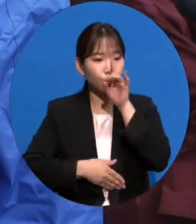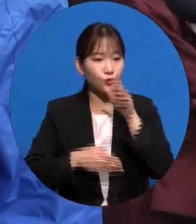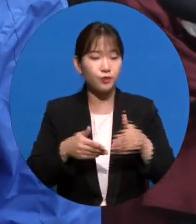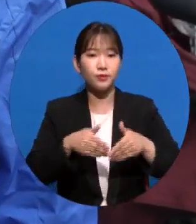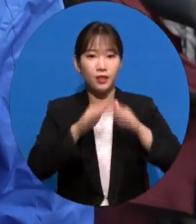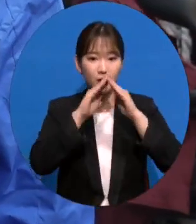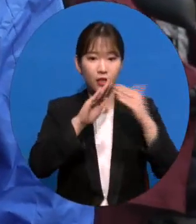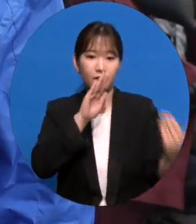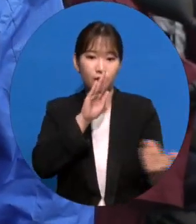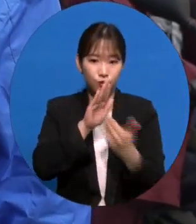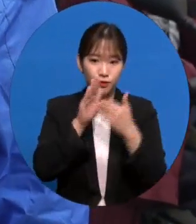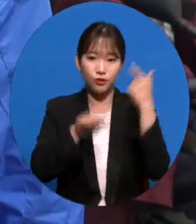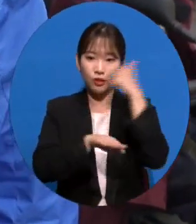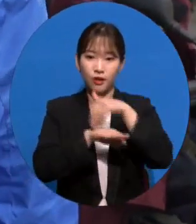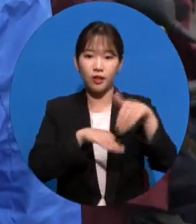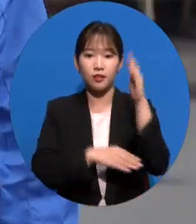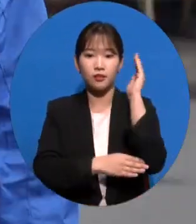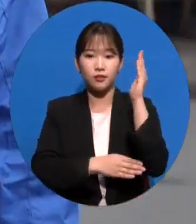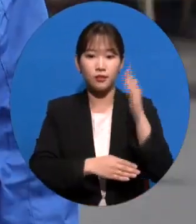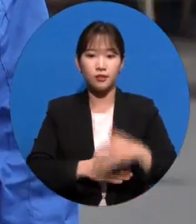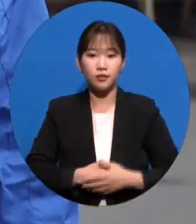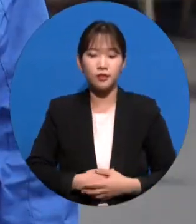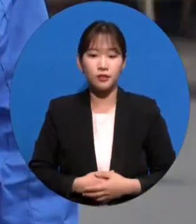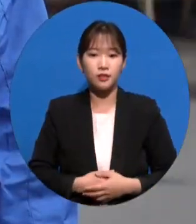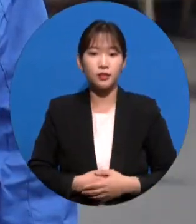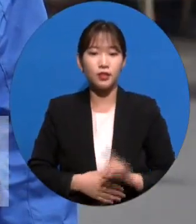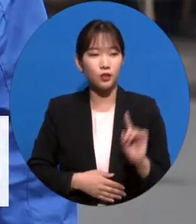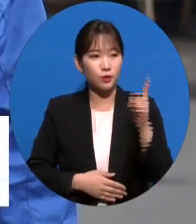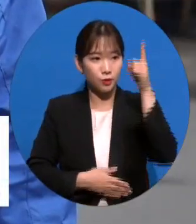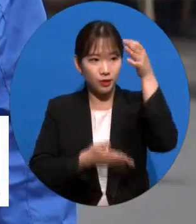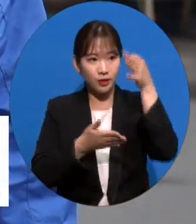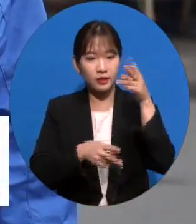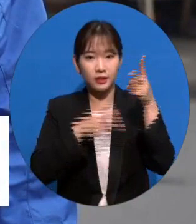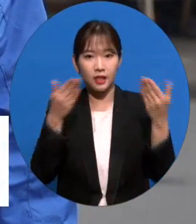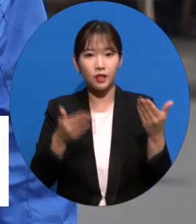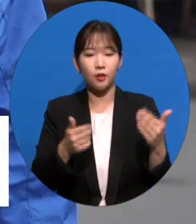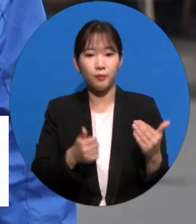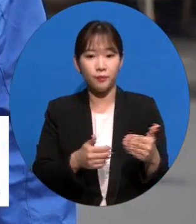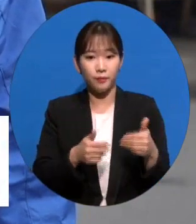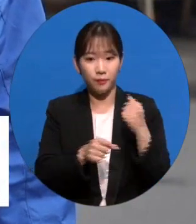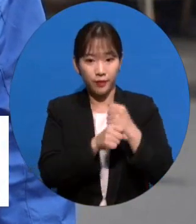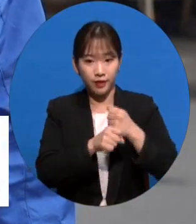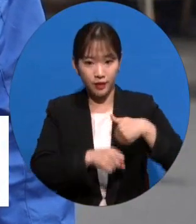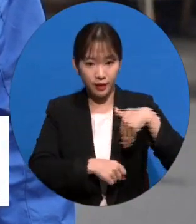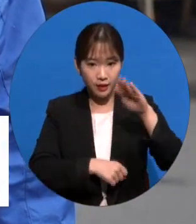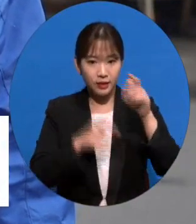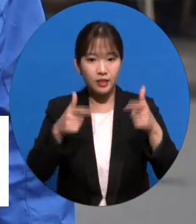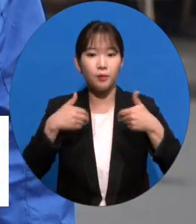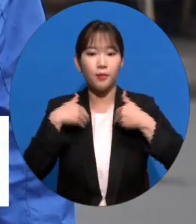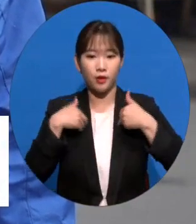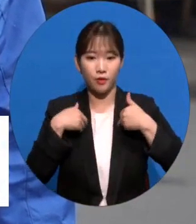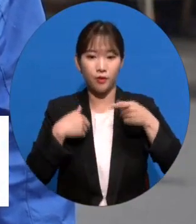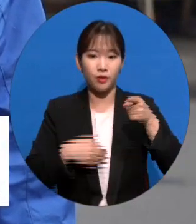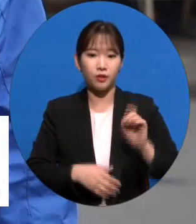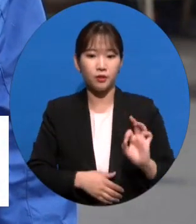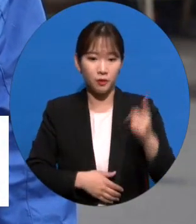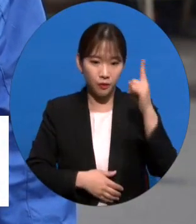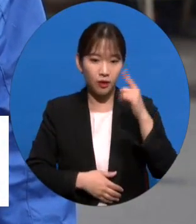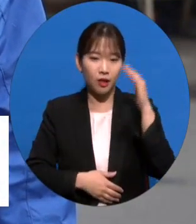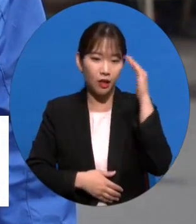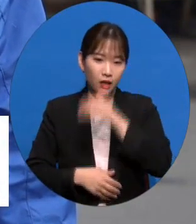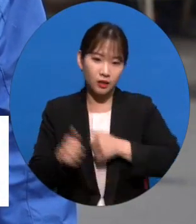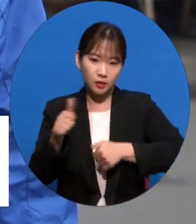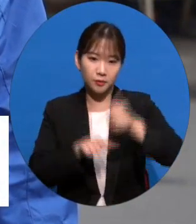조성을 이루겠다고 밝혔습니다. 고부가가치 산업을 만들어가는 게 지역에 필요한 것이고 그걸 통해서